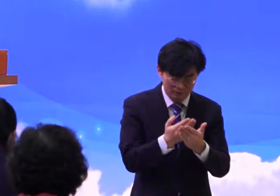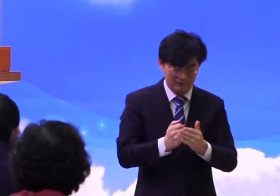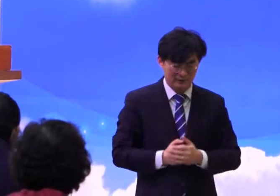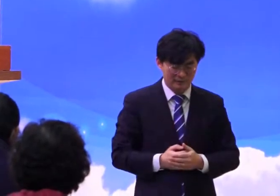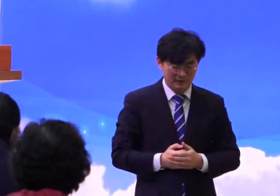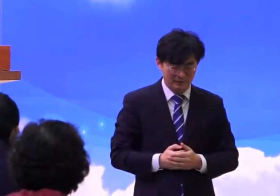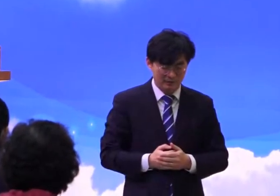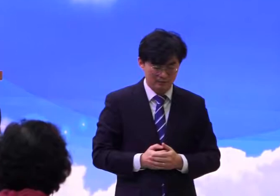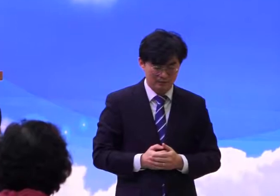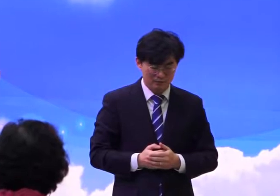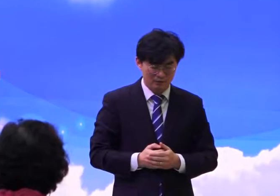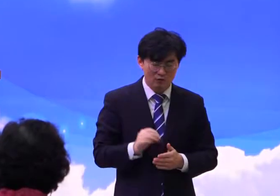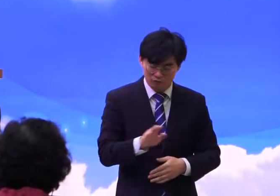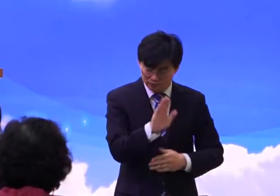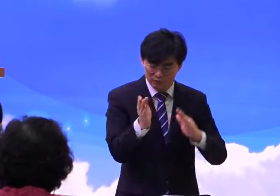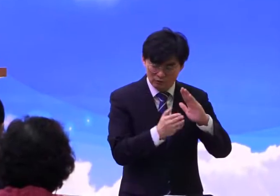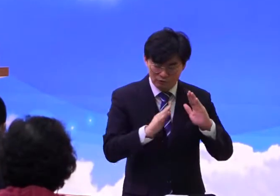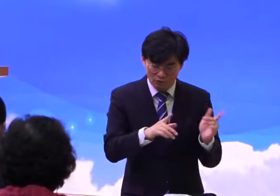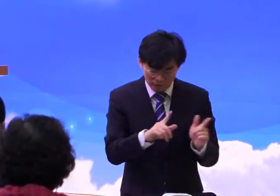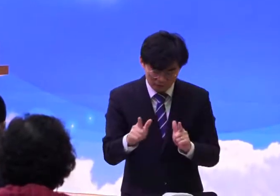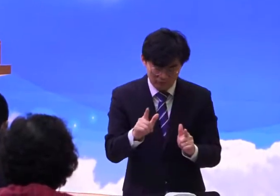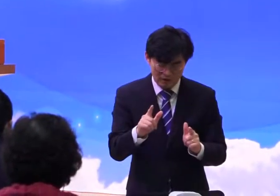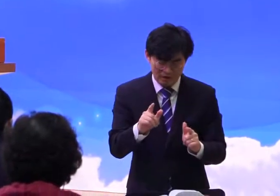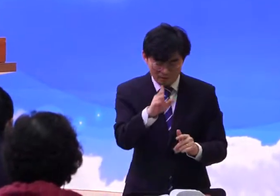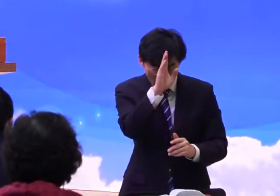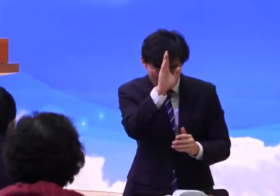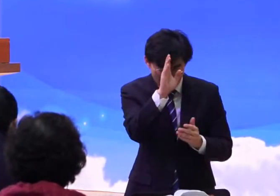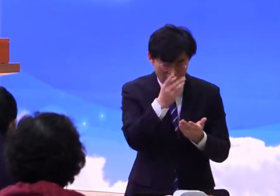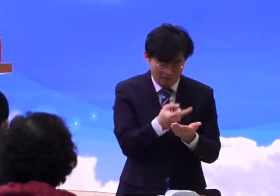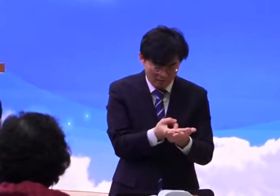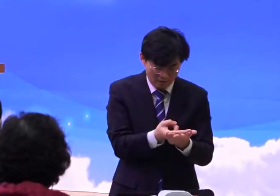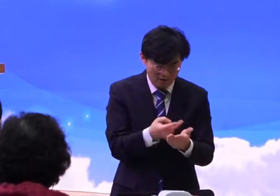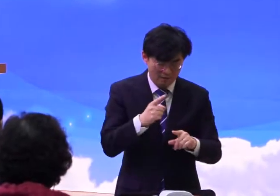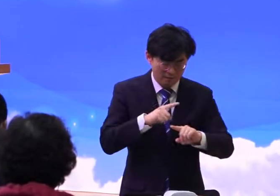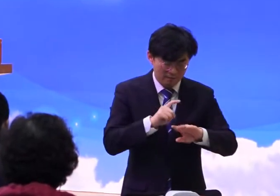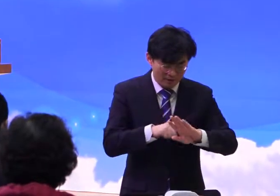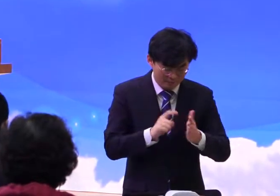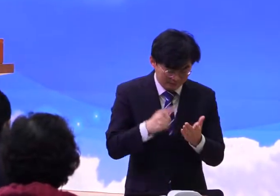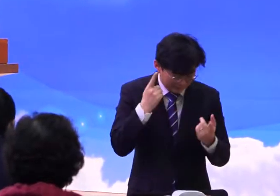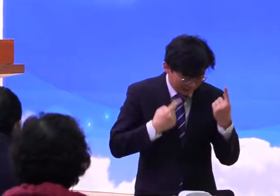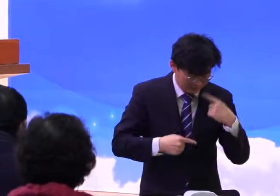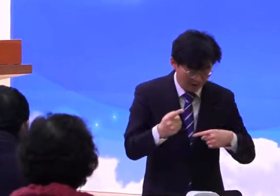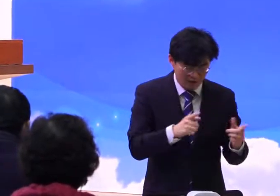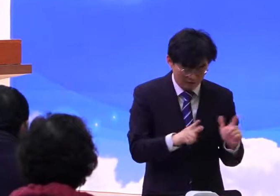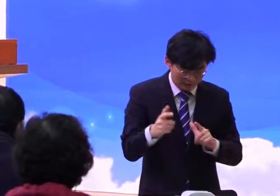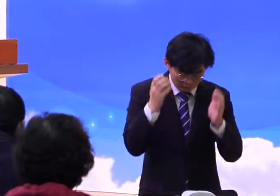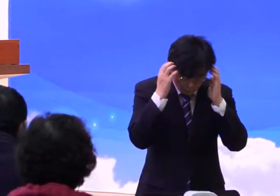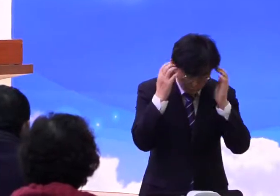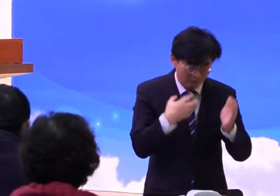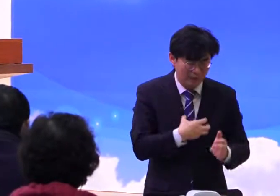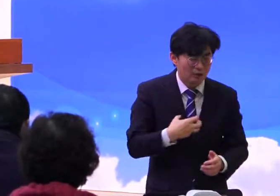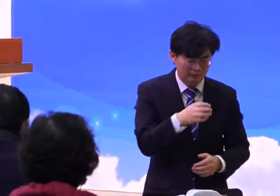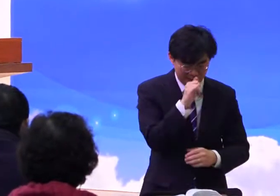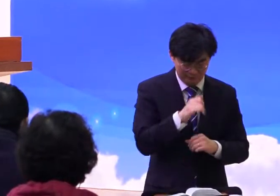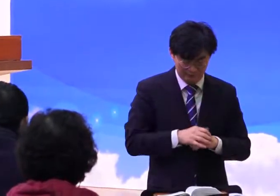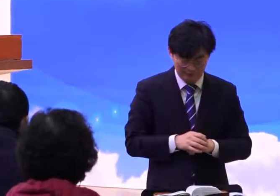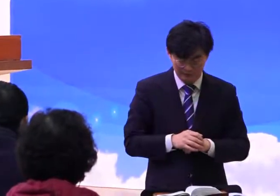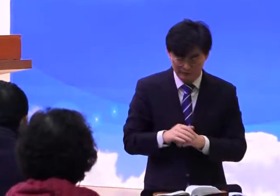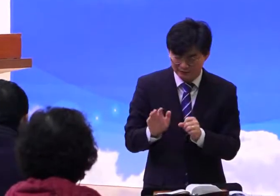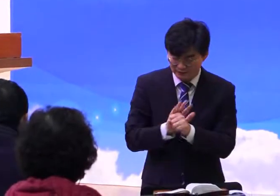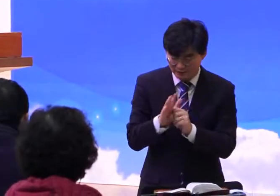육신의 질병으로 마음의 상처로 여러 가지 일들로 인해서 고통 가운데 있는 분들이 있습니다.